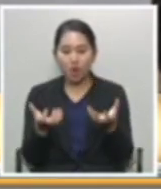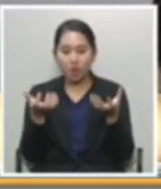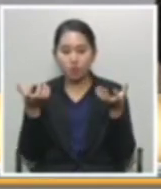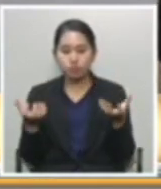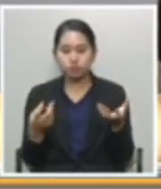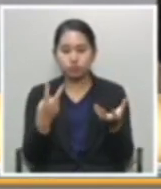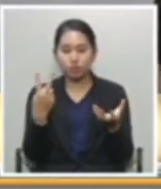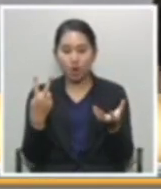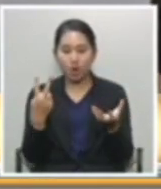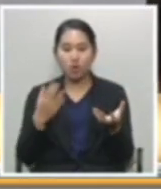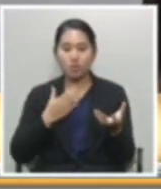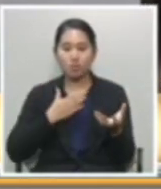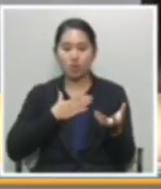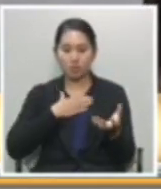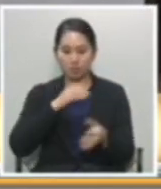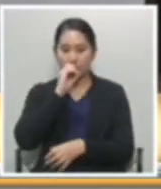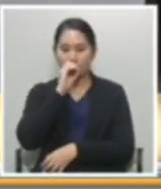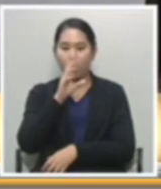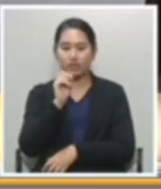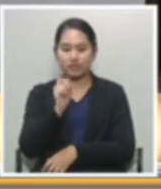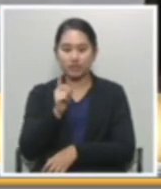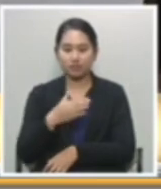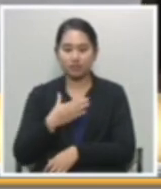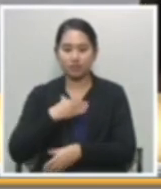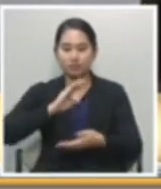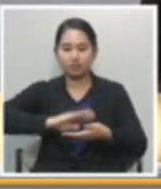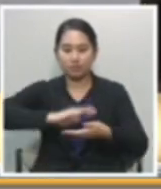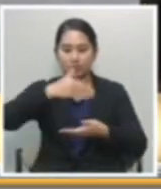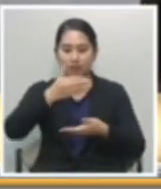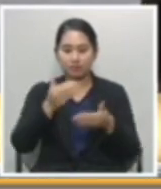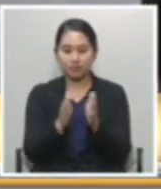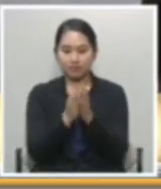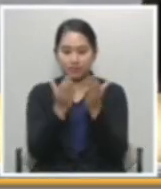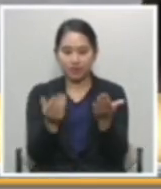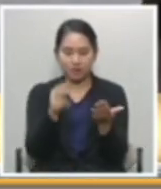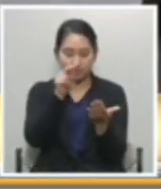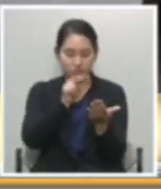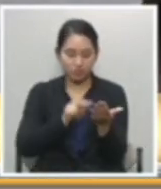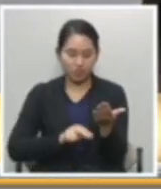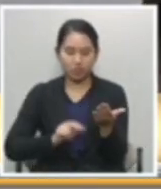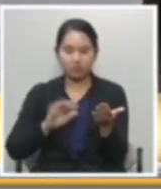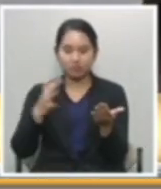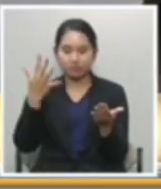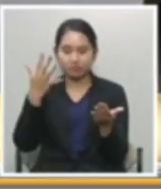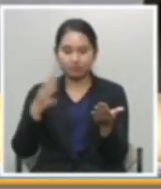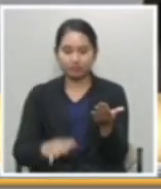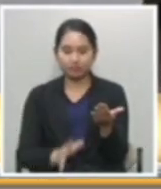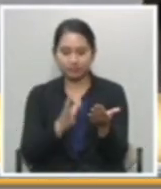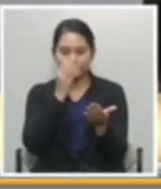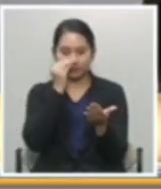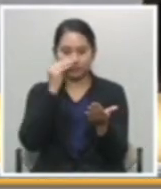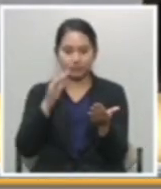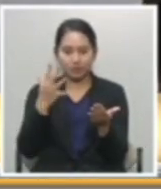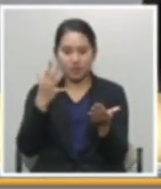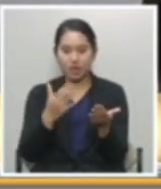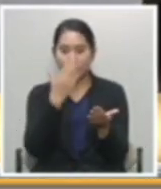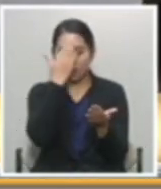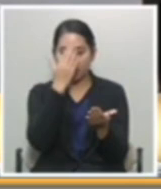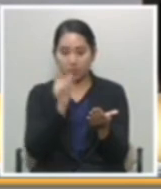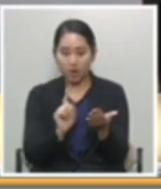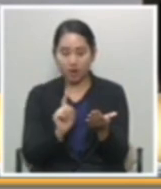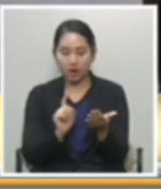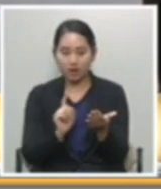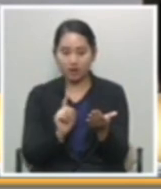งๆครับผมไม่เปิดดูเลยนะผมไม่เปิดนะฮะเพราะถือว่า